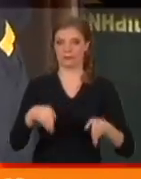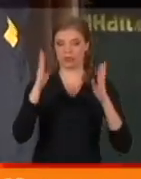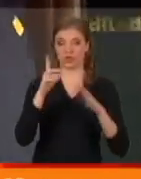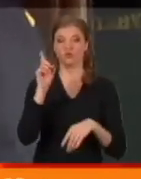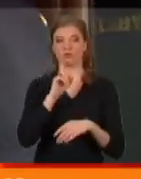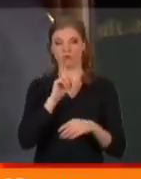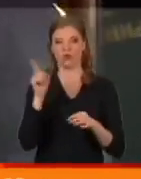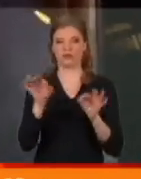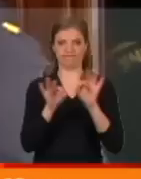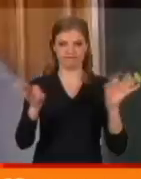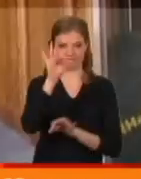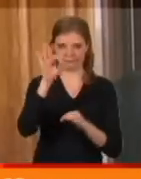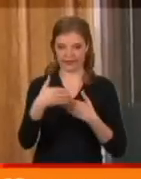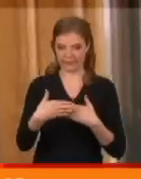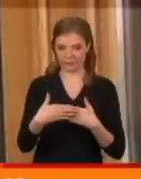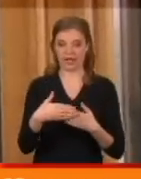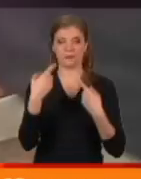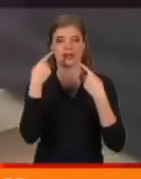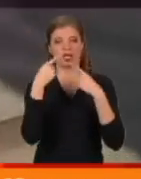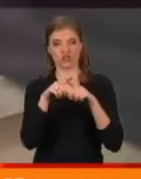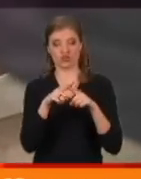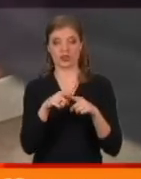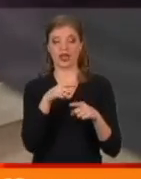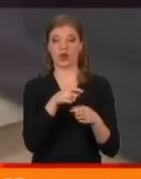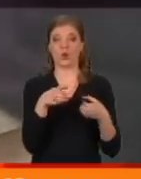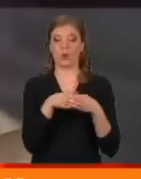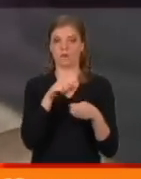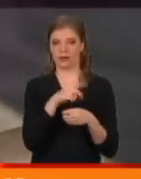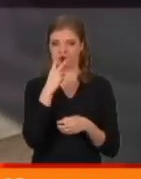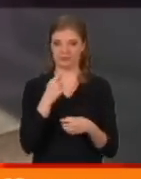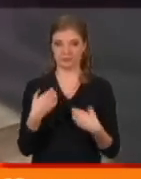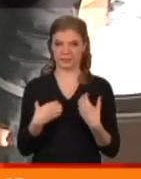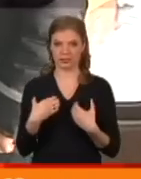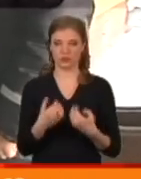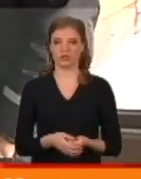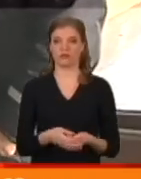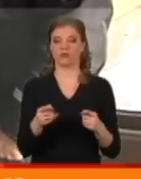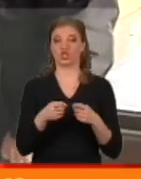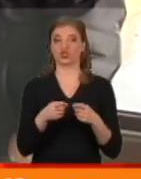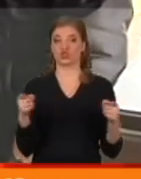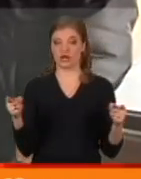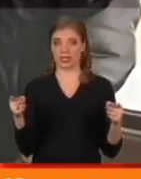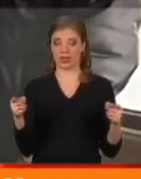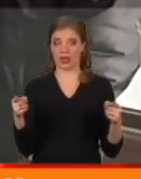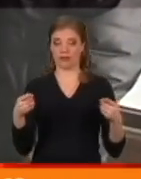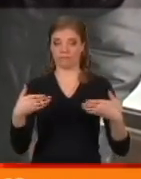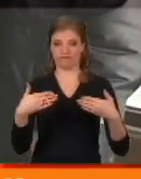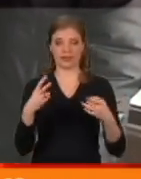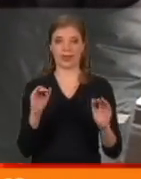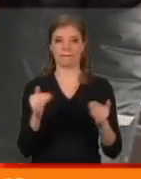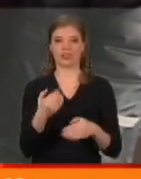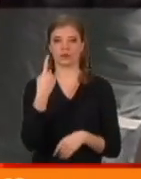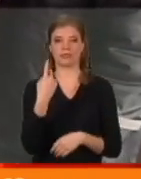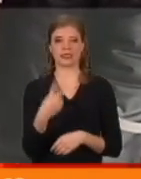Поки пожежник заміряє двері, інженер керівної компанії помітно хвилюється. Ширина самих шляхів евакуації не менше,